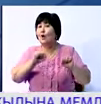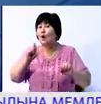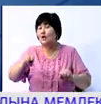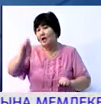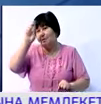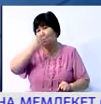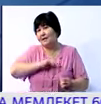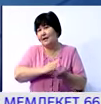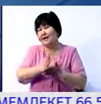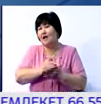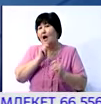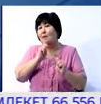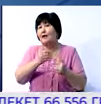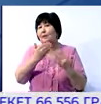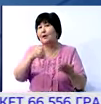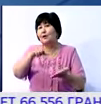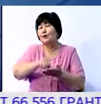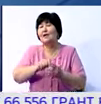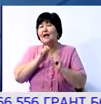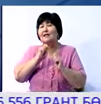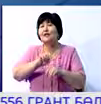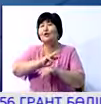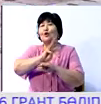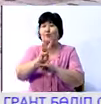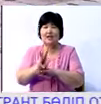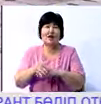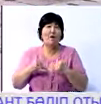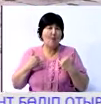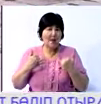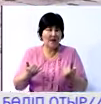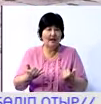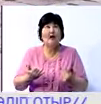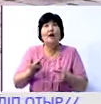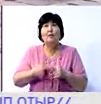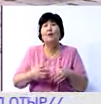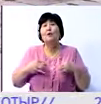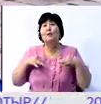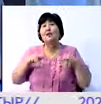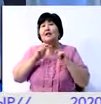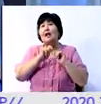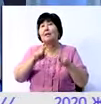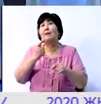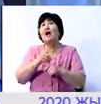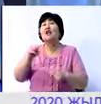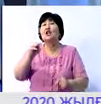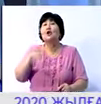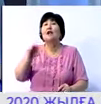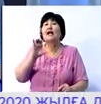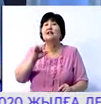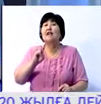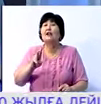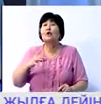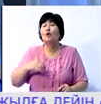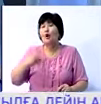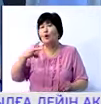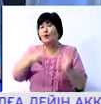мемлекеттік қызметшілер марапат төрінен көрініп, сый құрметке бөленді. Мерейлі мерекеде марапатталғандардың бірі Жасұлан Дастанұлы. Ол 8